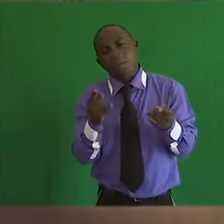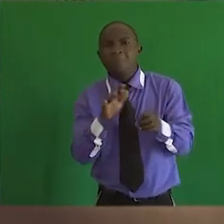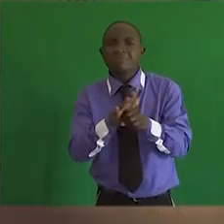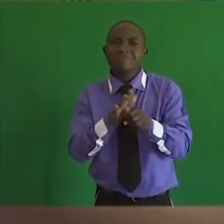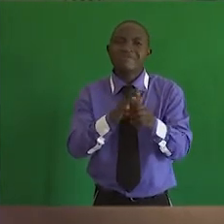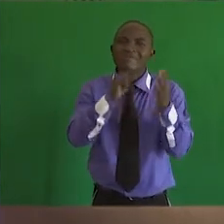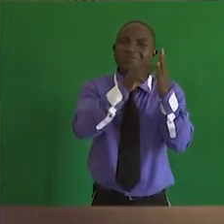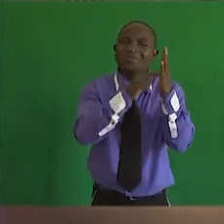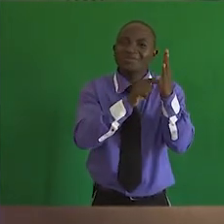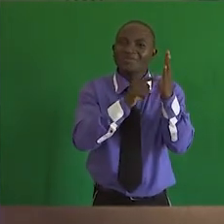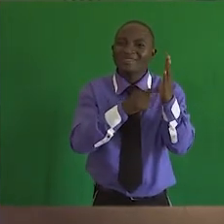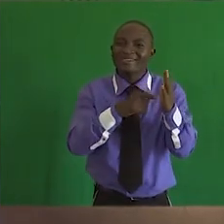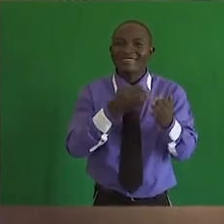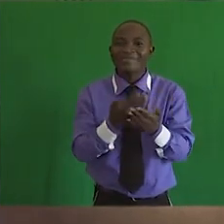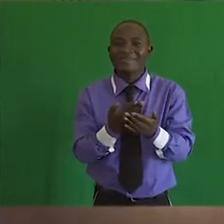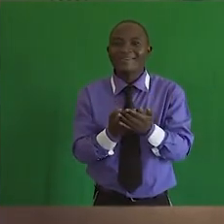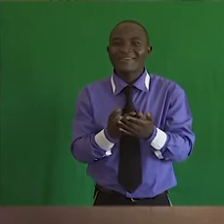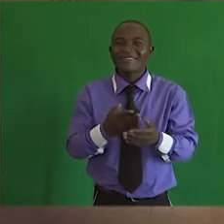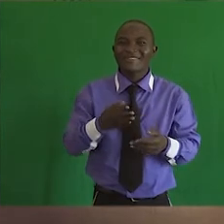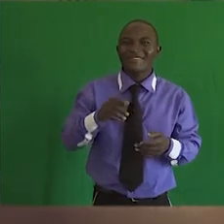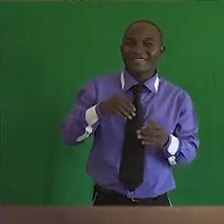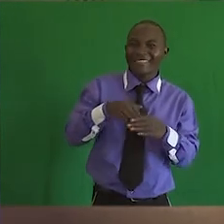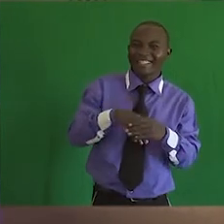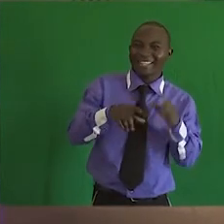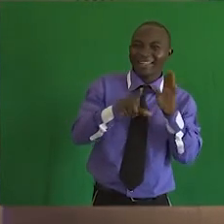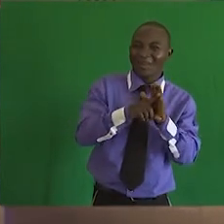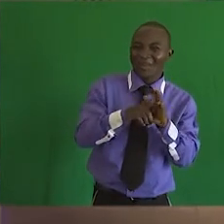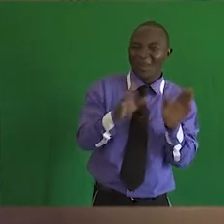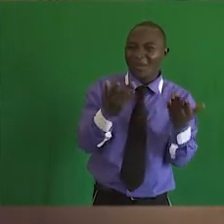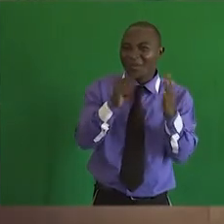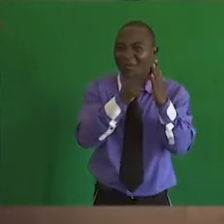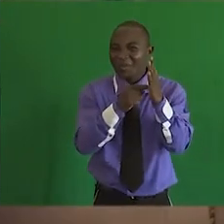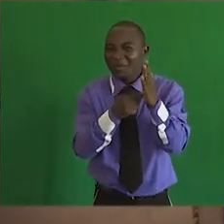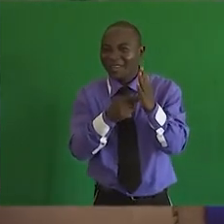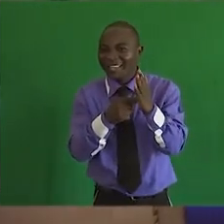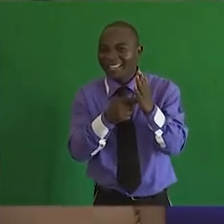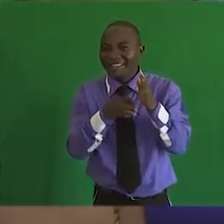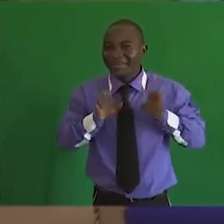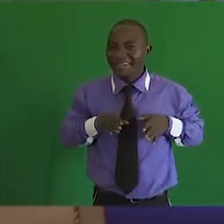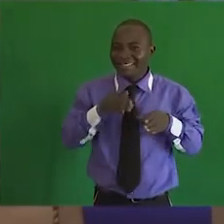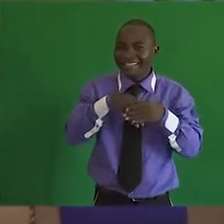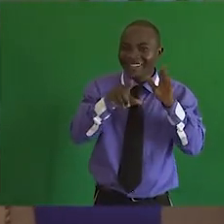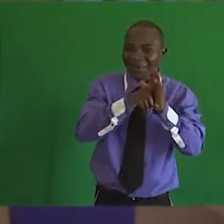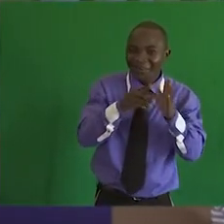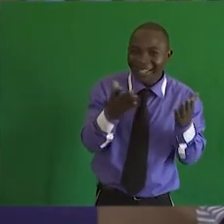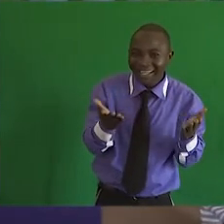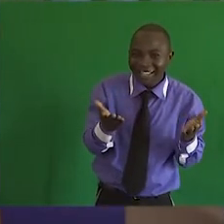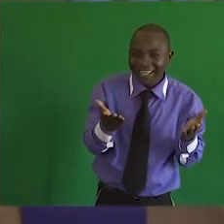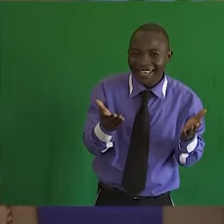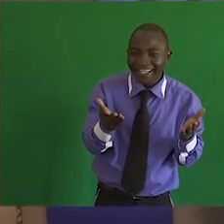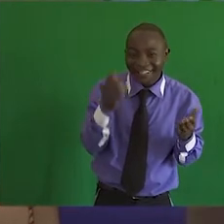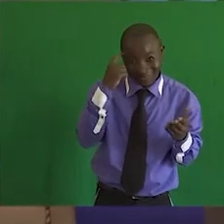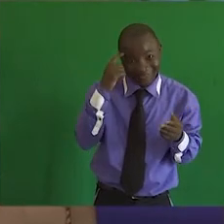ye Muroora memu winisangani. Sa mataura ndishushu, mato igona anza yacho. Ehe, ndombo yapa na